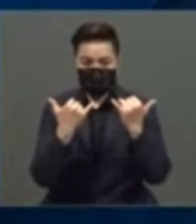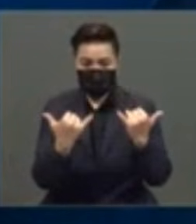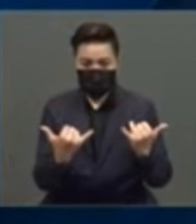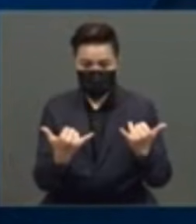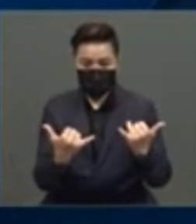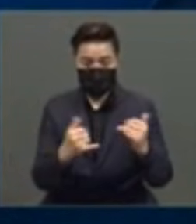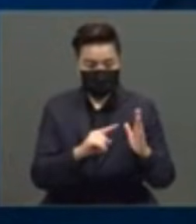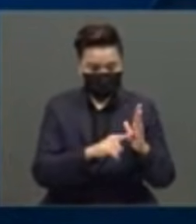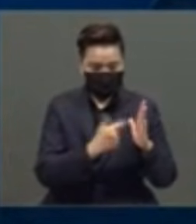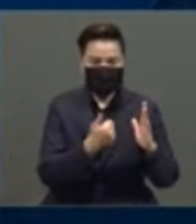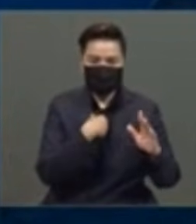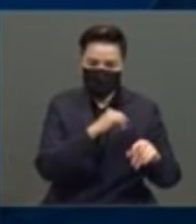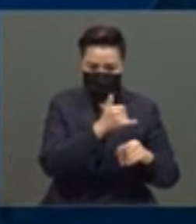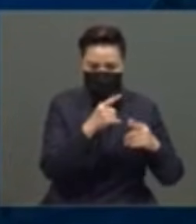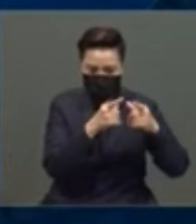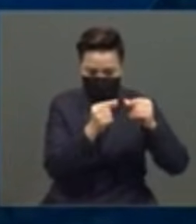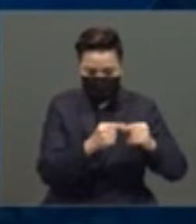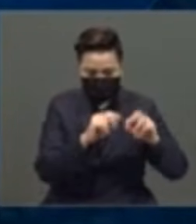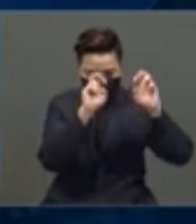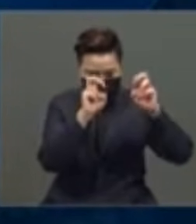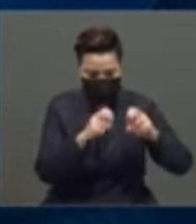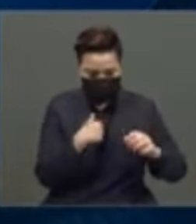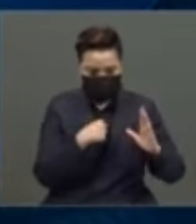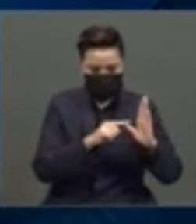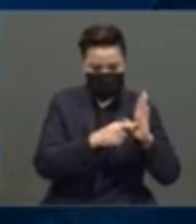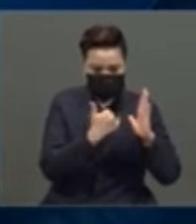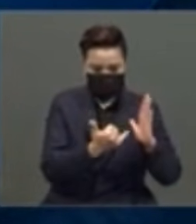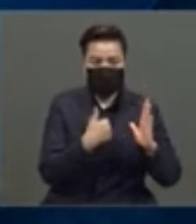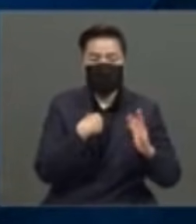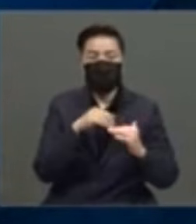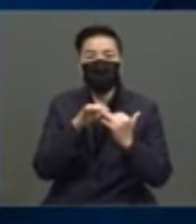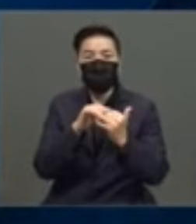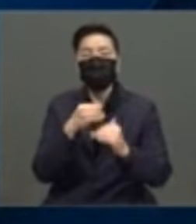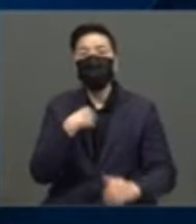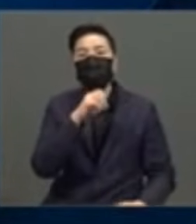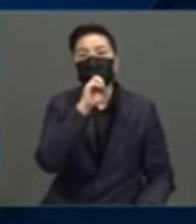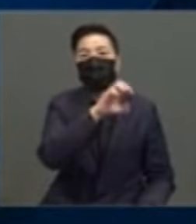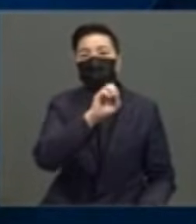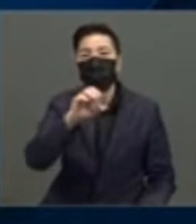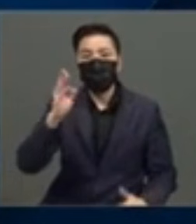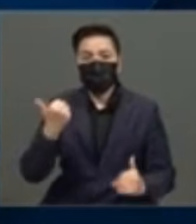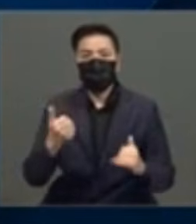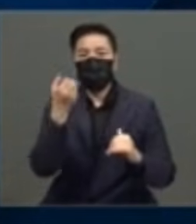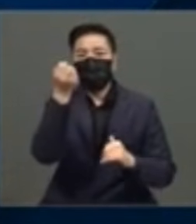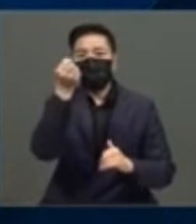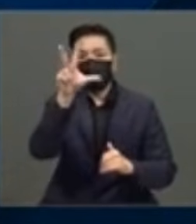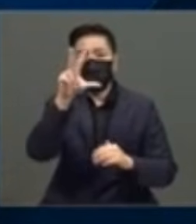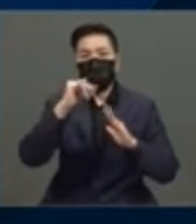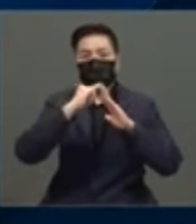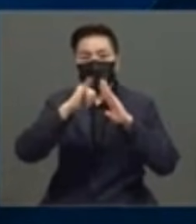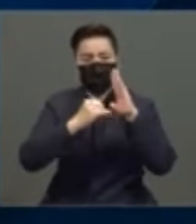ในบางเรื่องนะครับเพราะฉะนั้นสื่อสารถึงพี่น้อง13จังหวัด